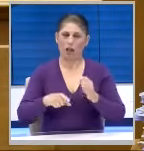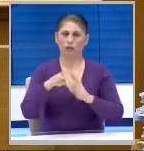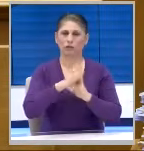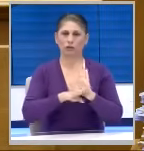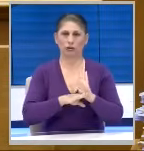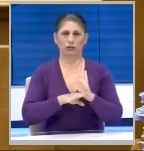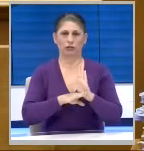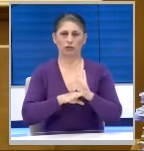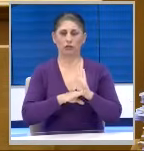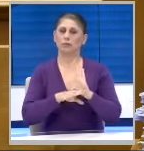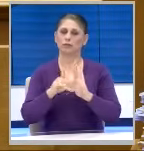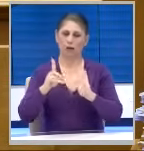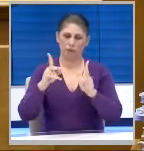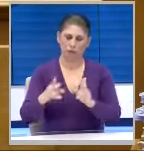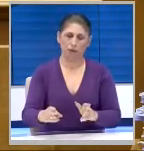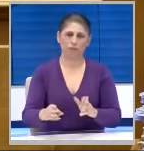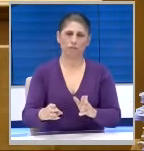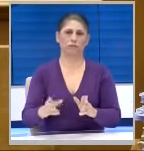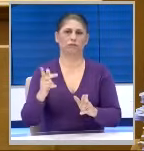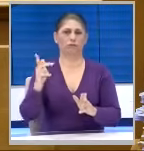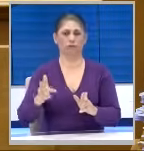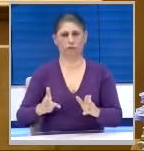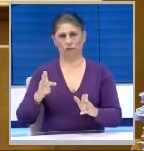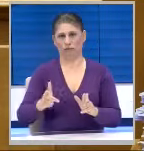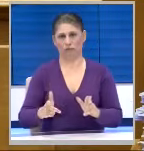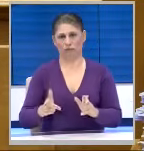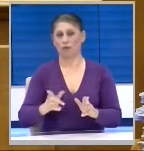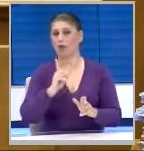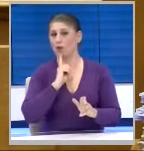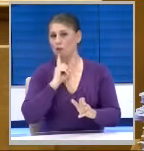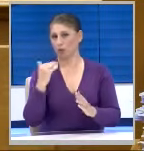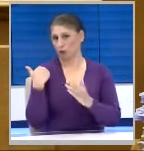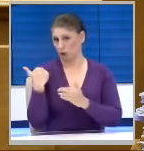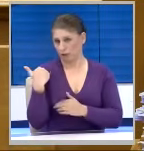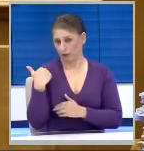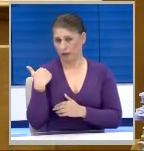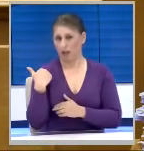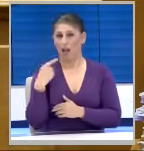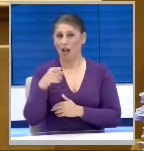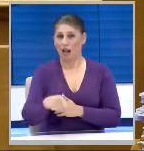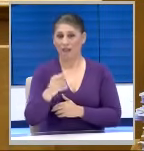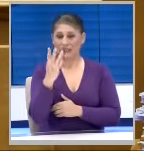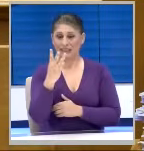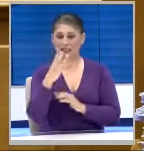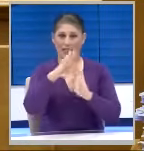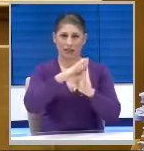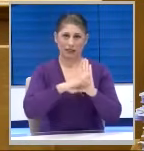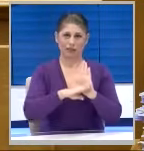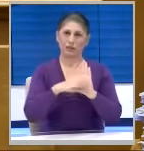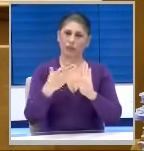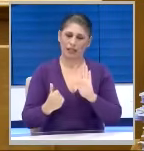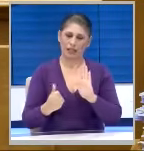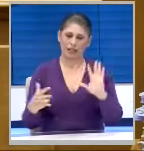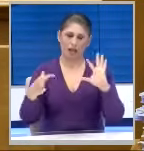επενεργεί και ακινητοποιείται η αμαξοστοιχία όπως με ρωτάτε αυτά τα τρία συστήματα είναι